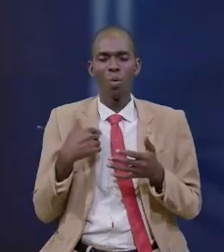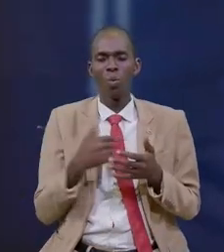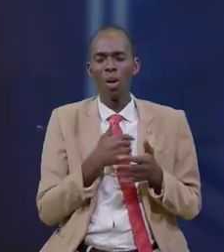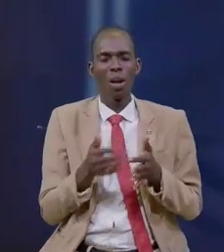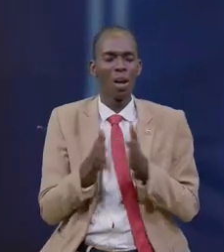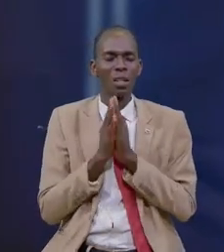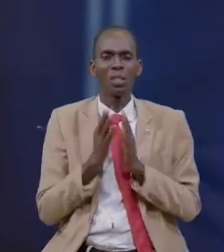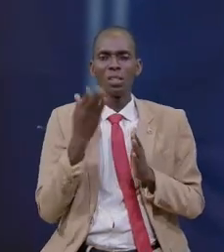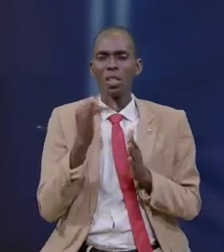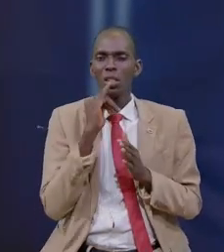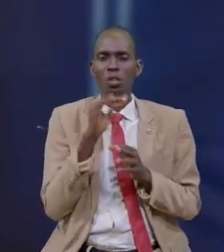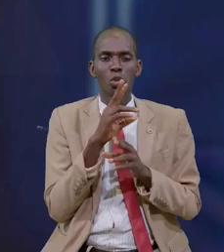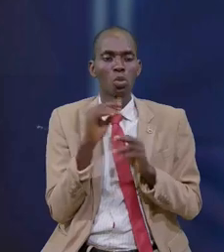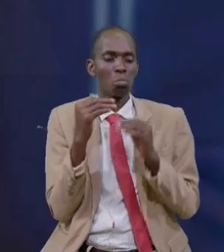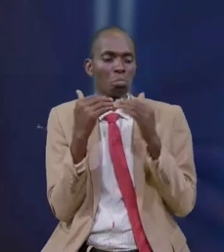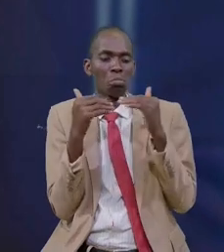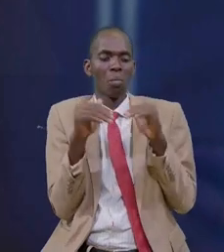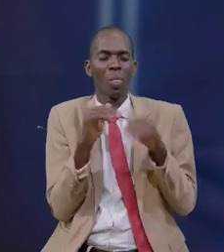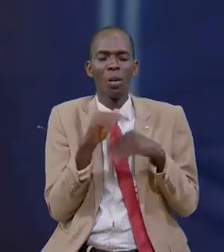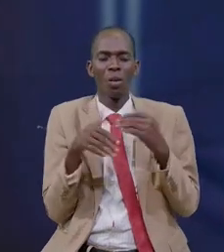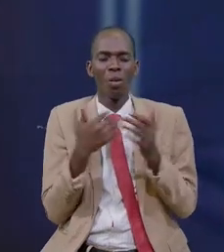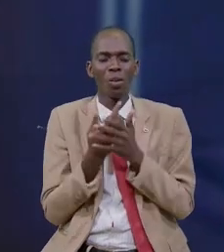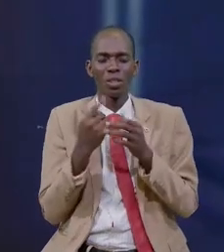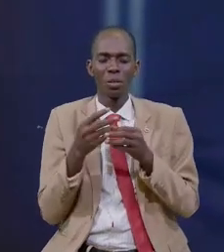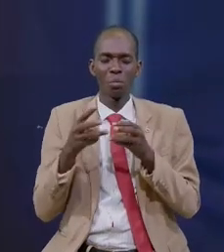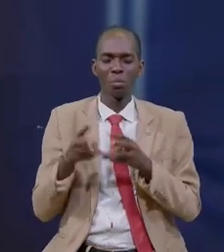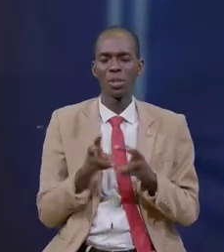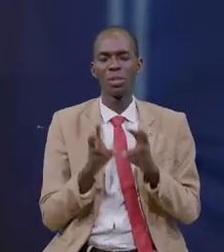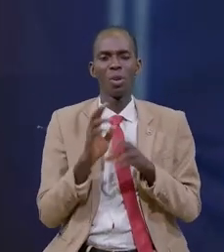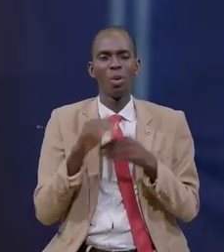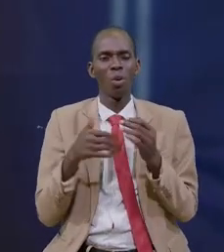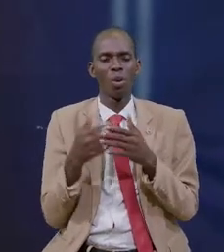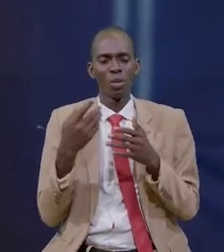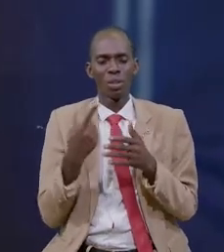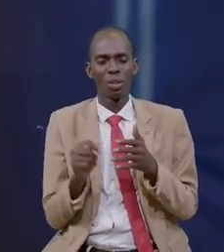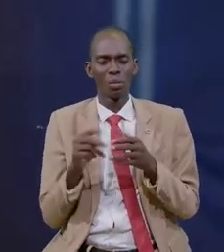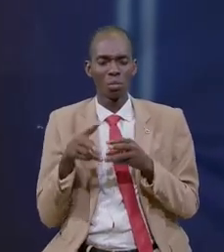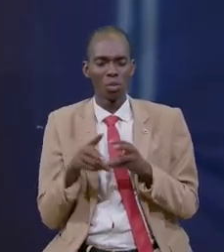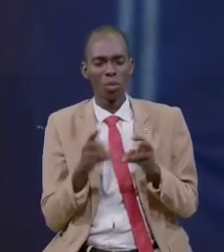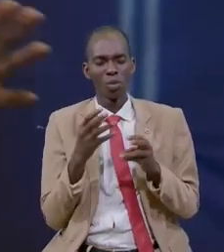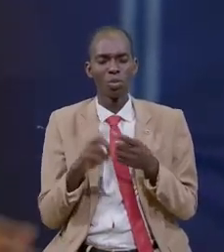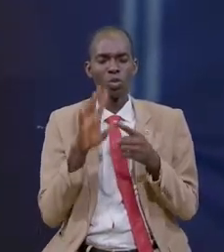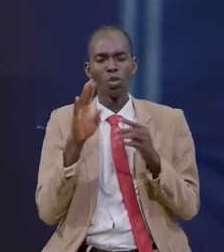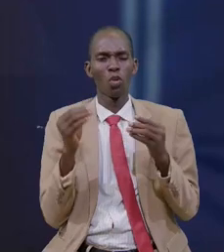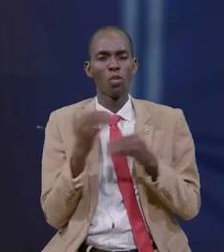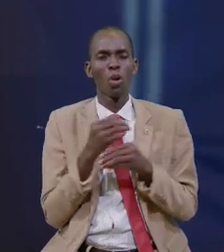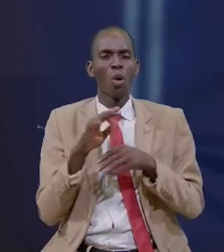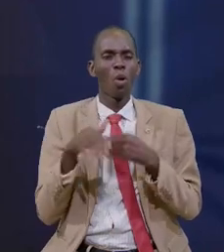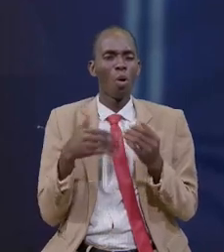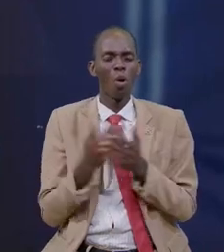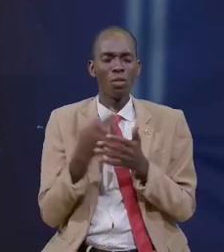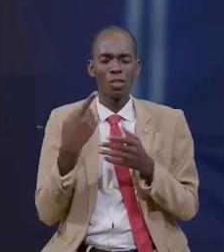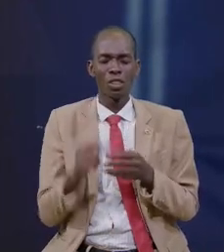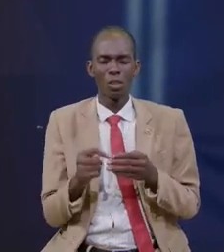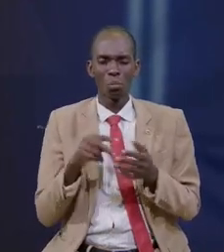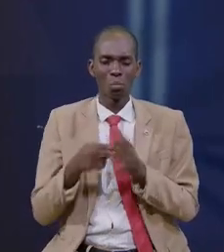quelque chose que nous demandions, il n'y a pas de limitation. Tous les besoins de ton âme, tous les besoins de ton cœur, tous les besoins de ton corps, tous les besoins